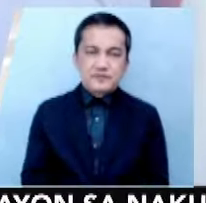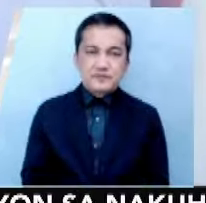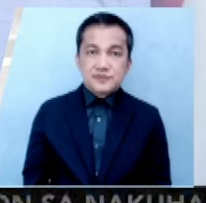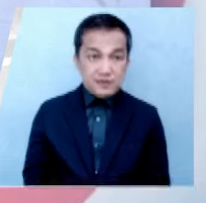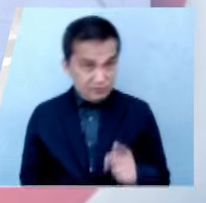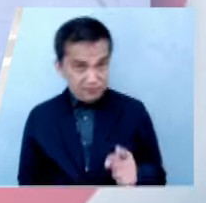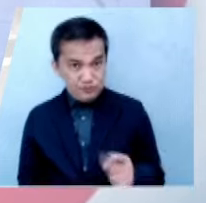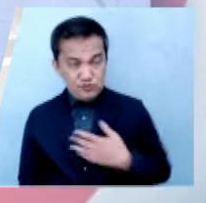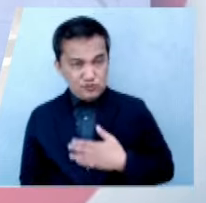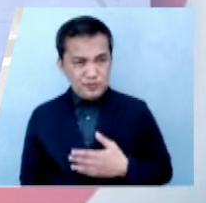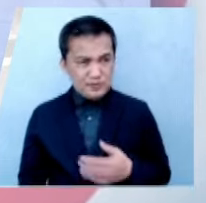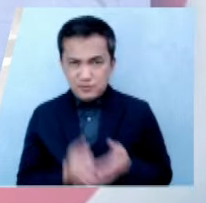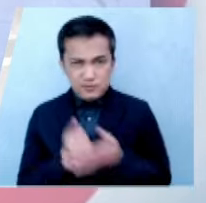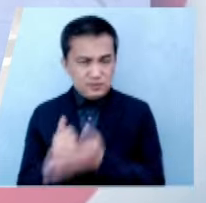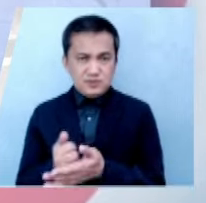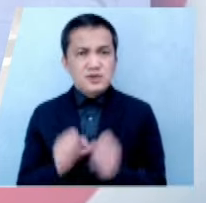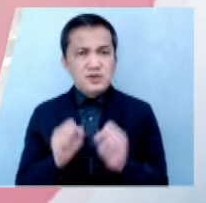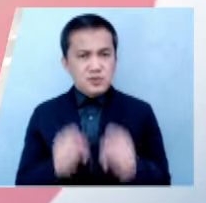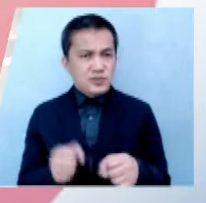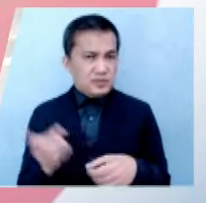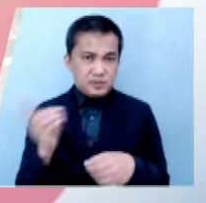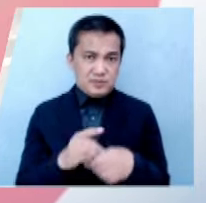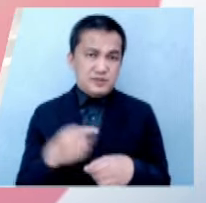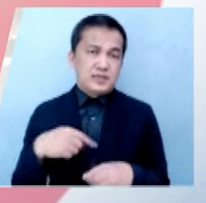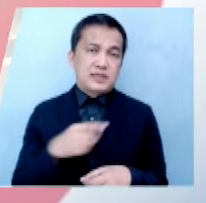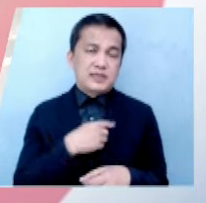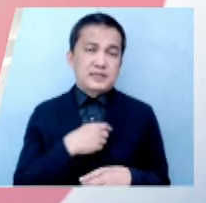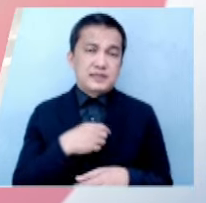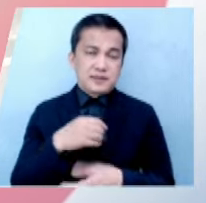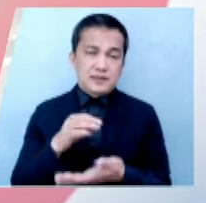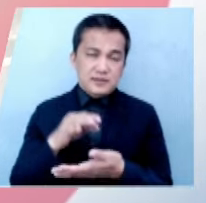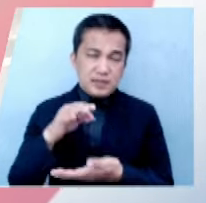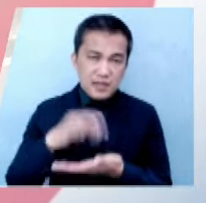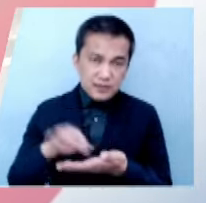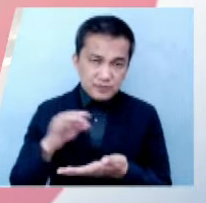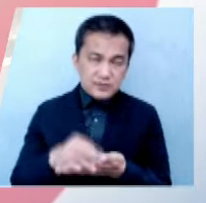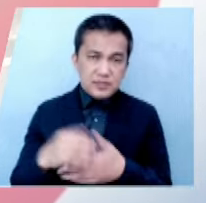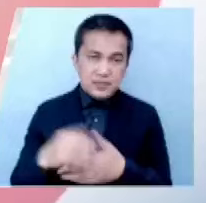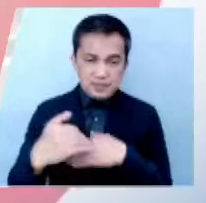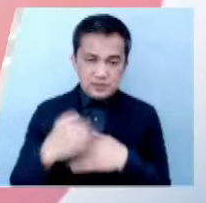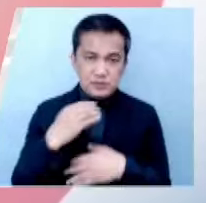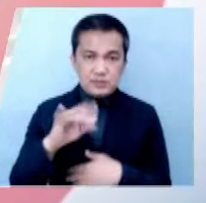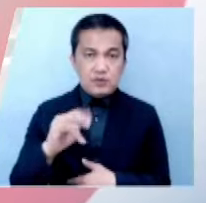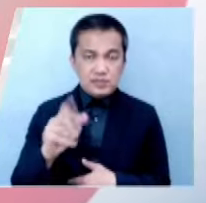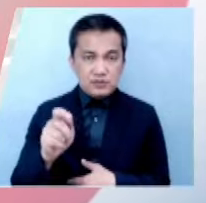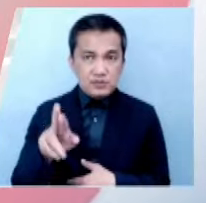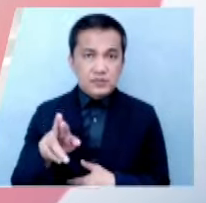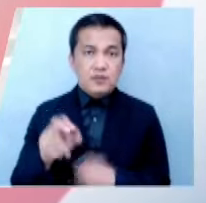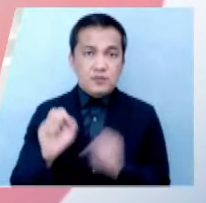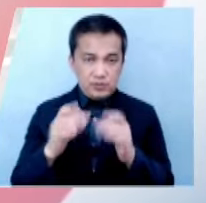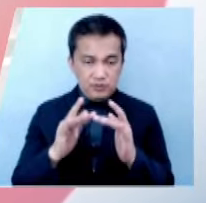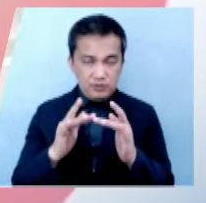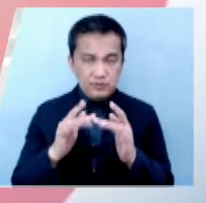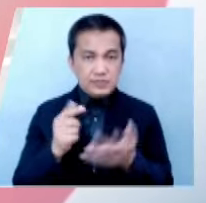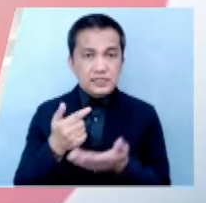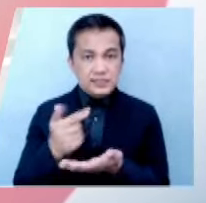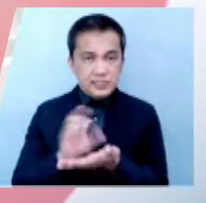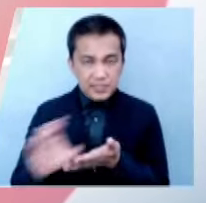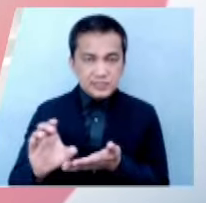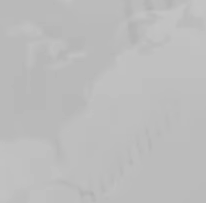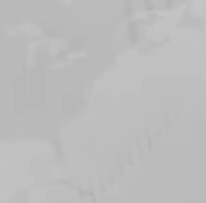kayong magdeposito sa aming mga bank account o magpadala sa Cebuana Luwalier. Pwede rin online via GCash, Shopee at Lazada.